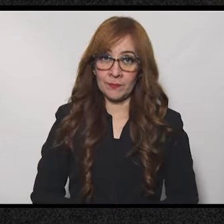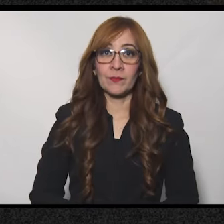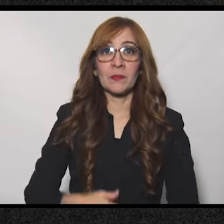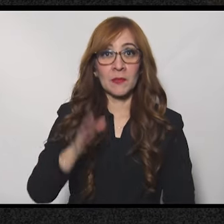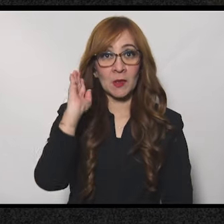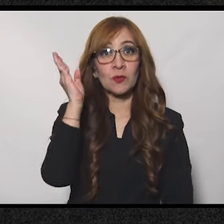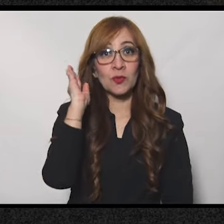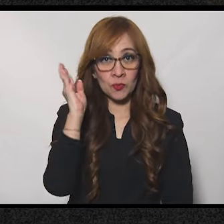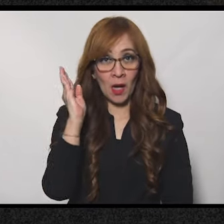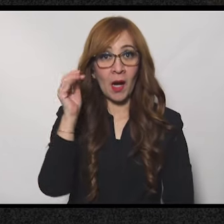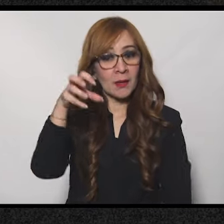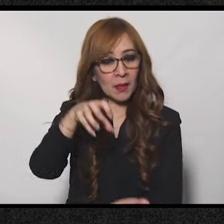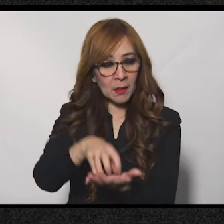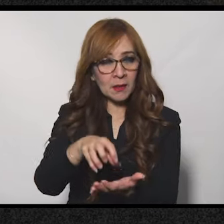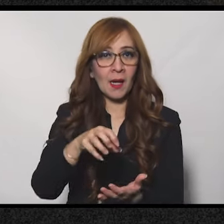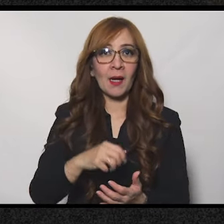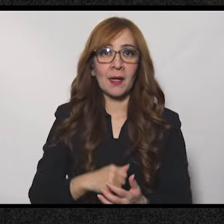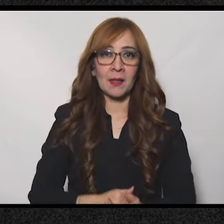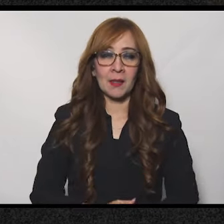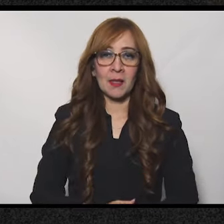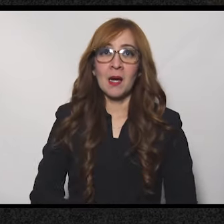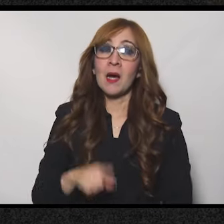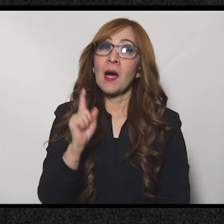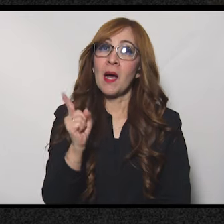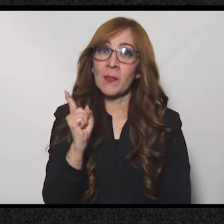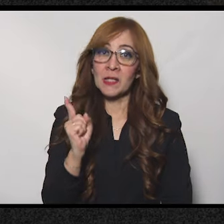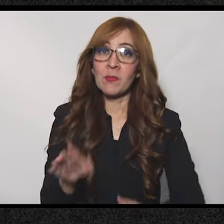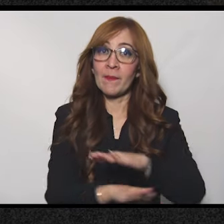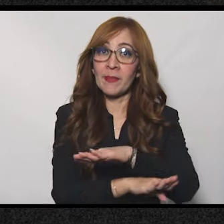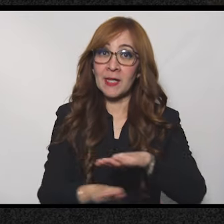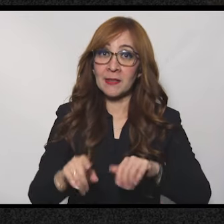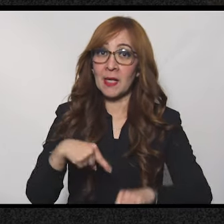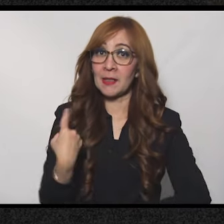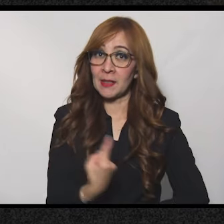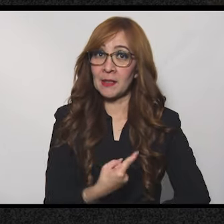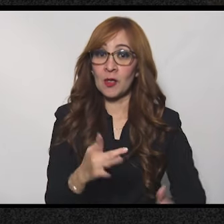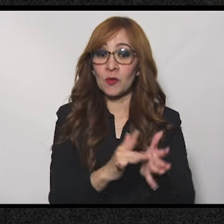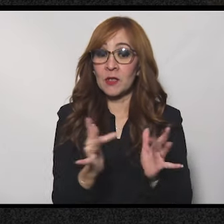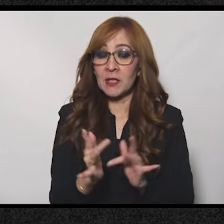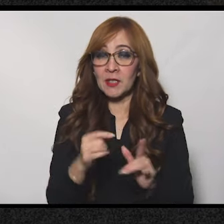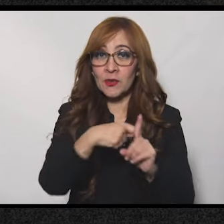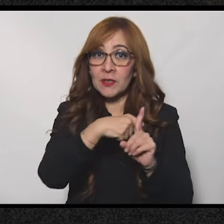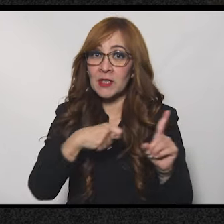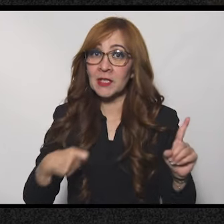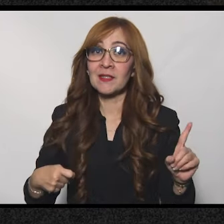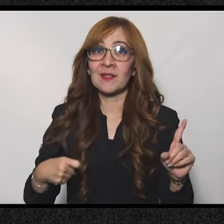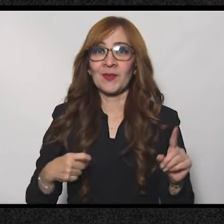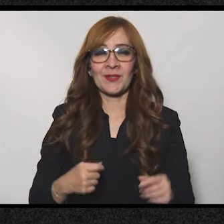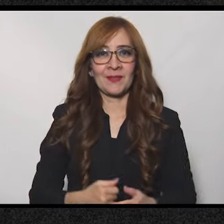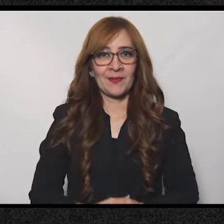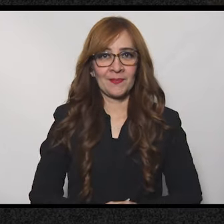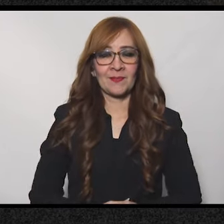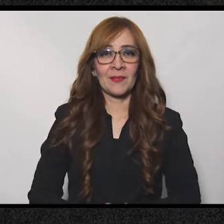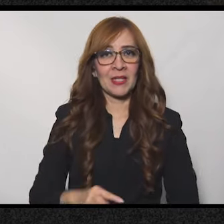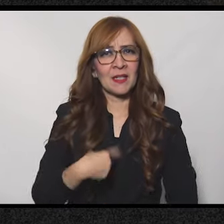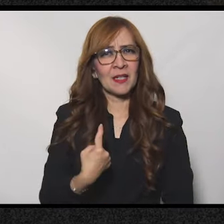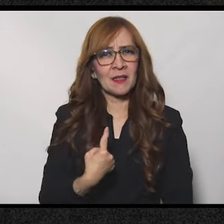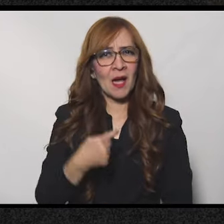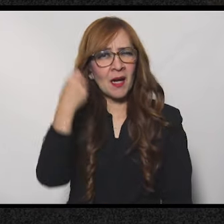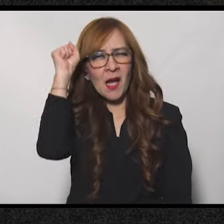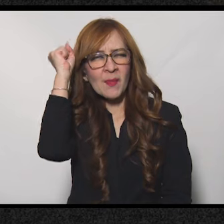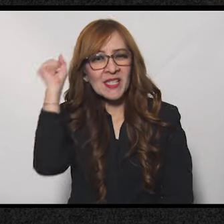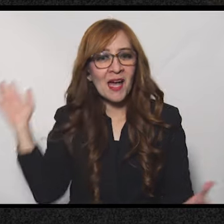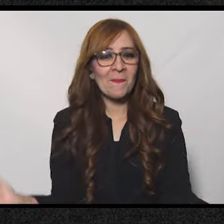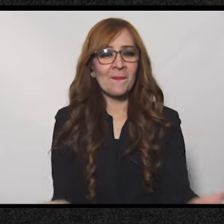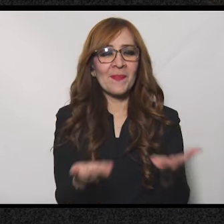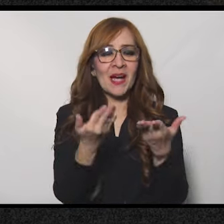Udah diletakkan. Karena dasar kita itu adalah Yesus Kristus itu sendiri. Kita gak mungkin bangun